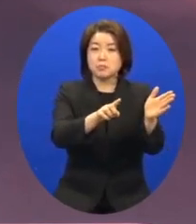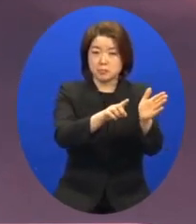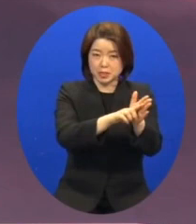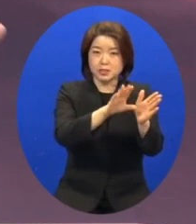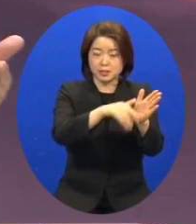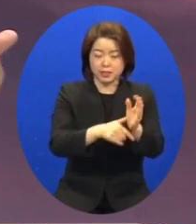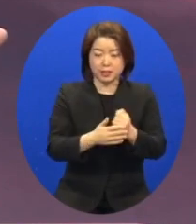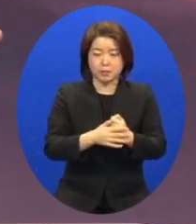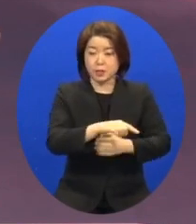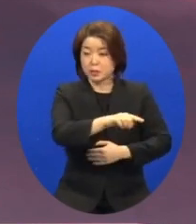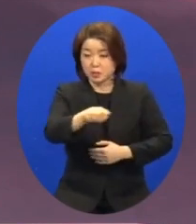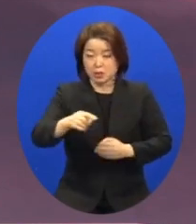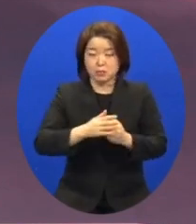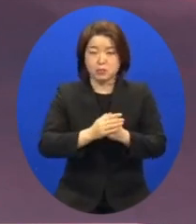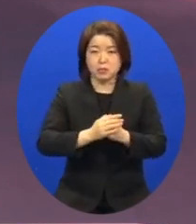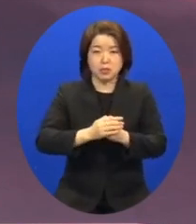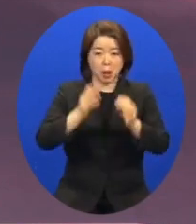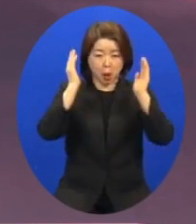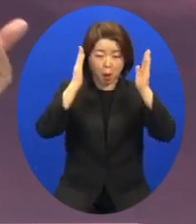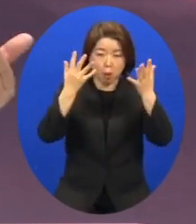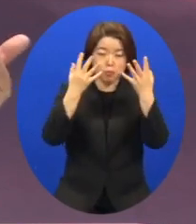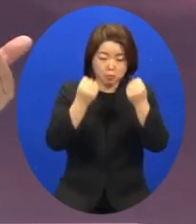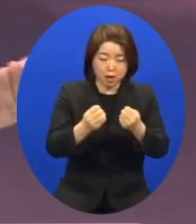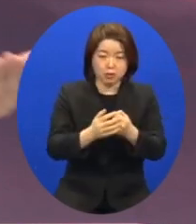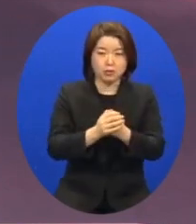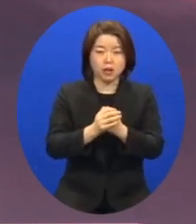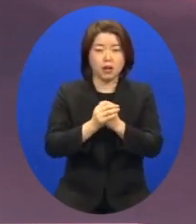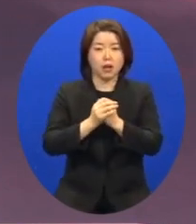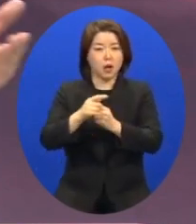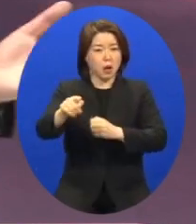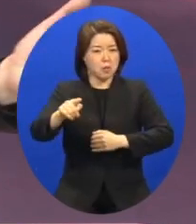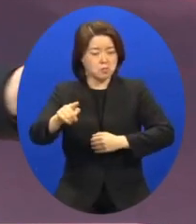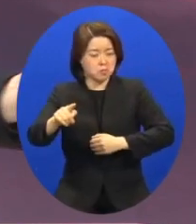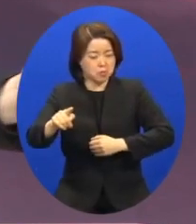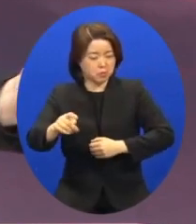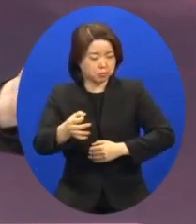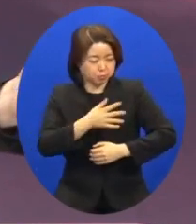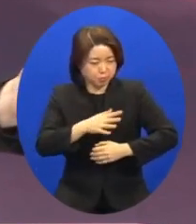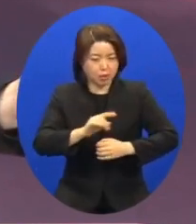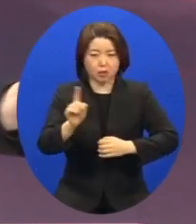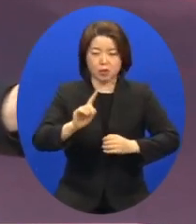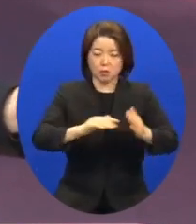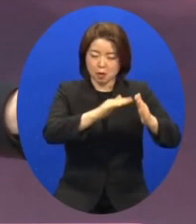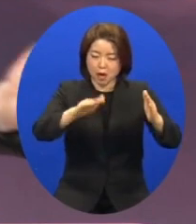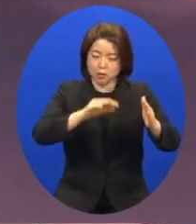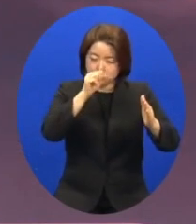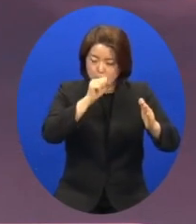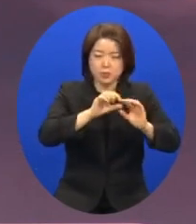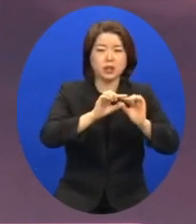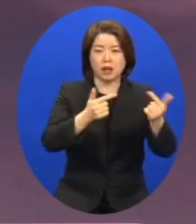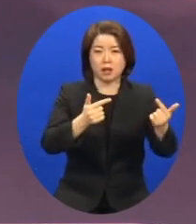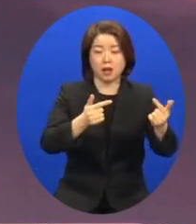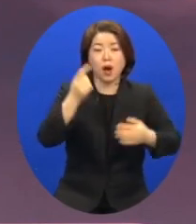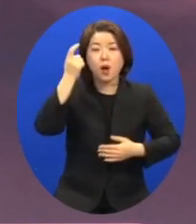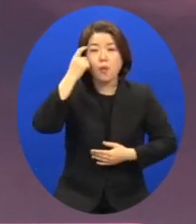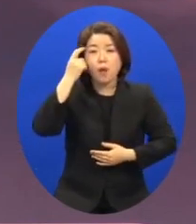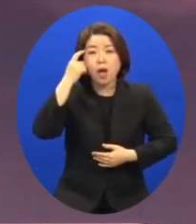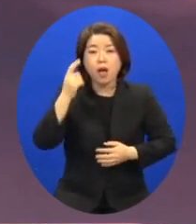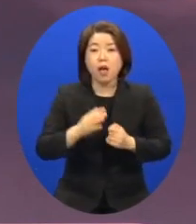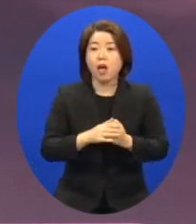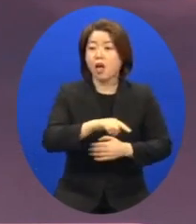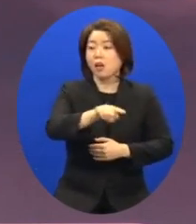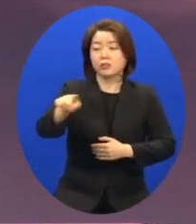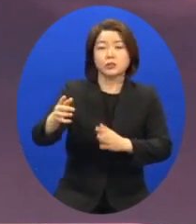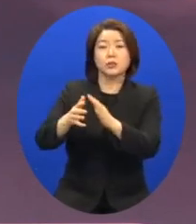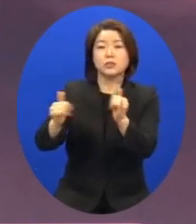권력을 가졌거나 가문이 훌륭 했거나 그런 사람이 별로 없었다 그랬습니다 왜 그러냐면 그런